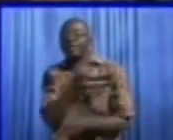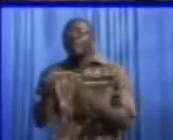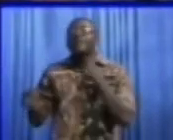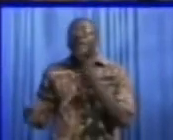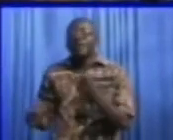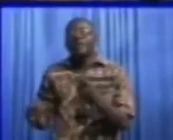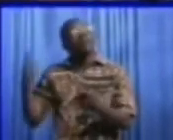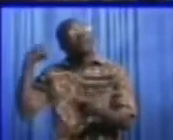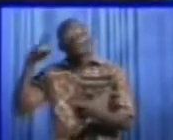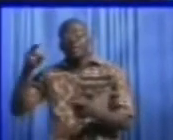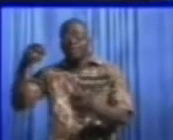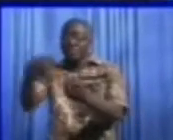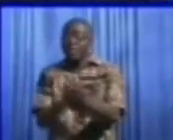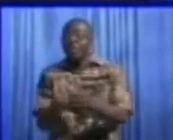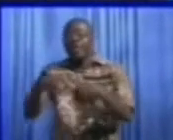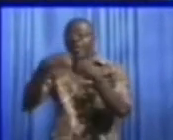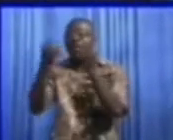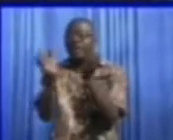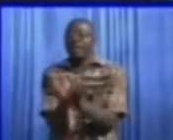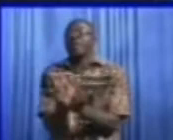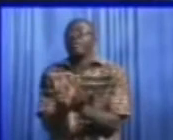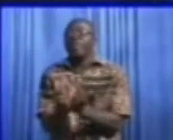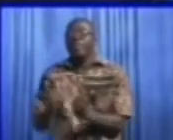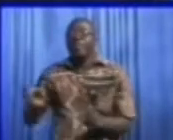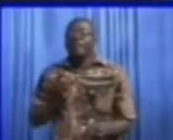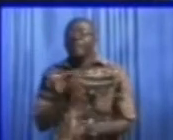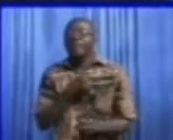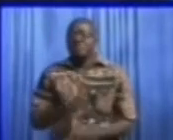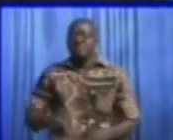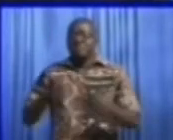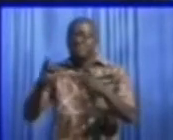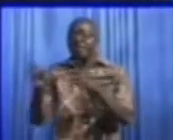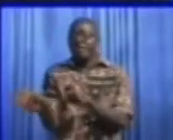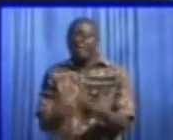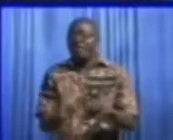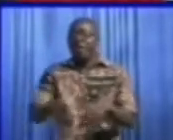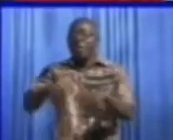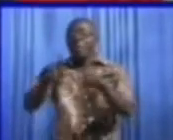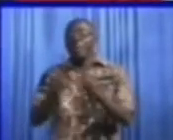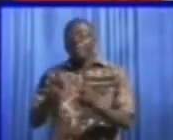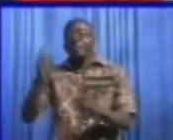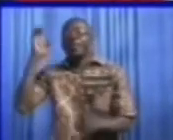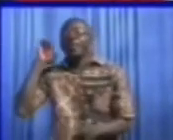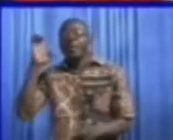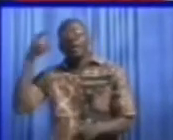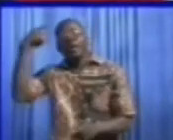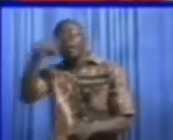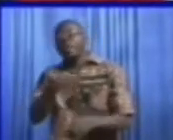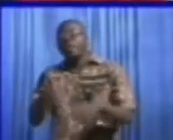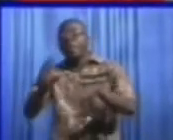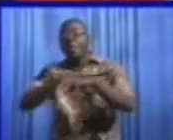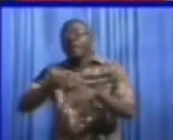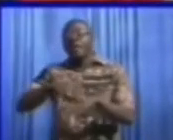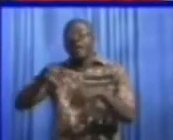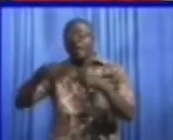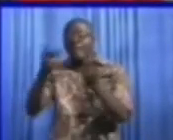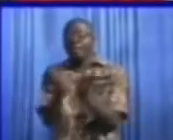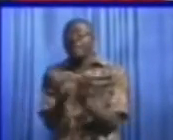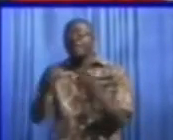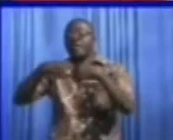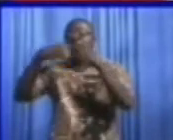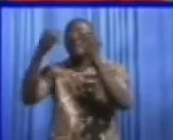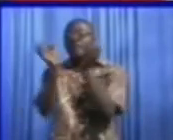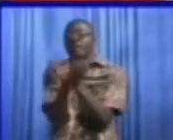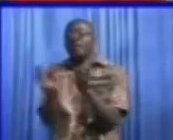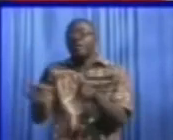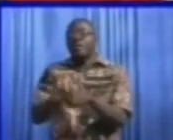quant à la nouvelle équipe. Les propositions que nous avons faites ont permis au Congrès de mettre en place une équipe comme nous